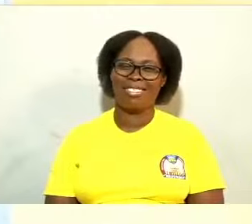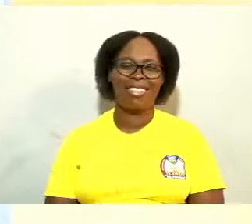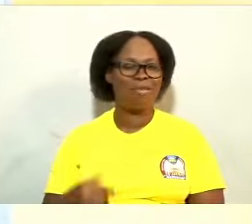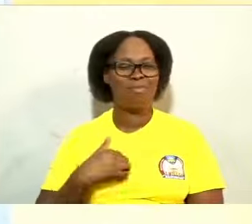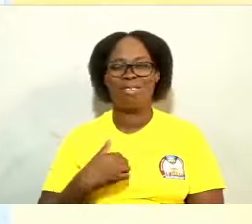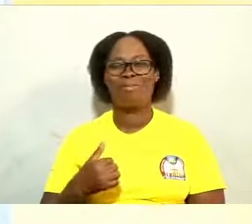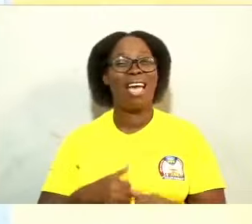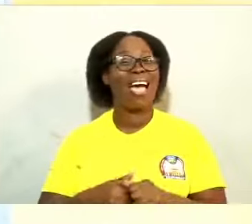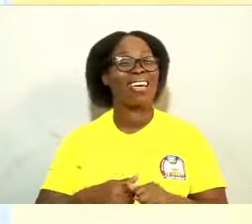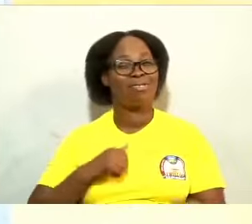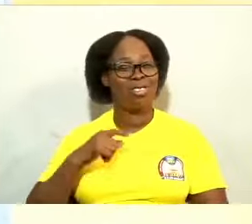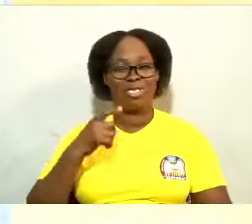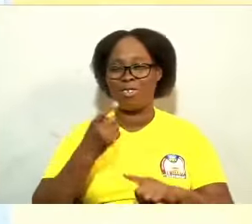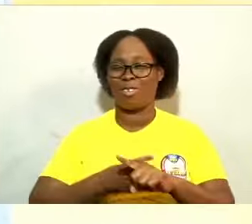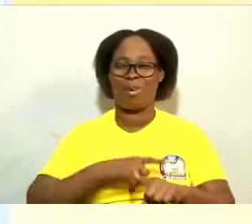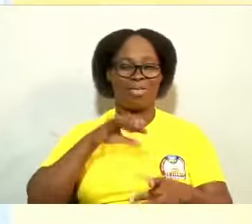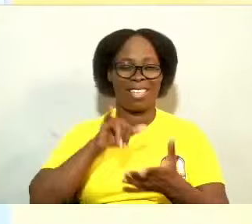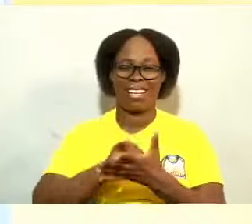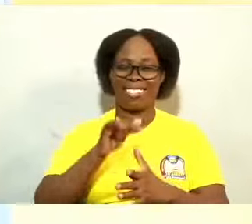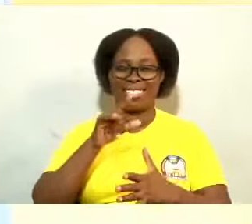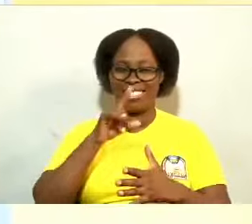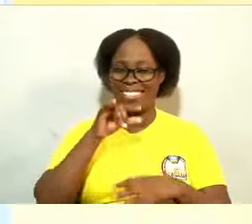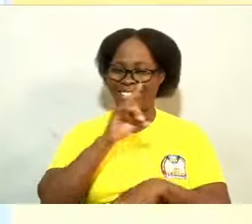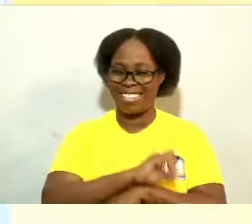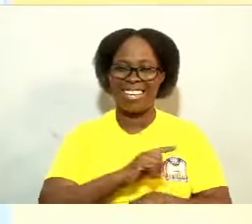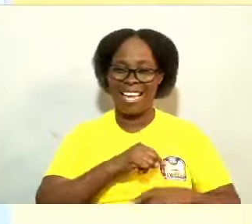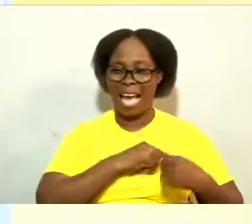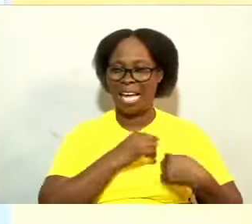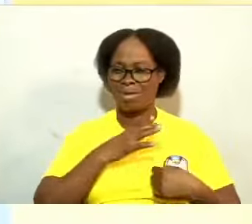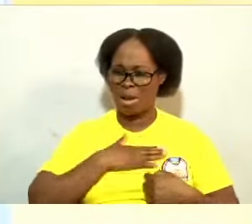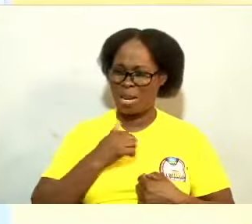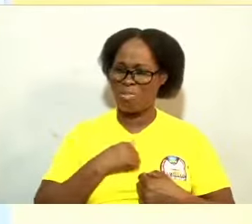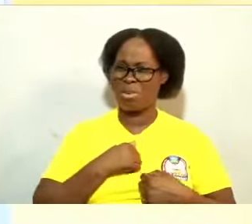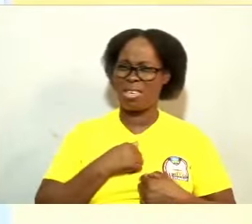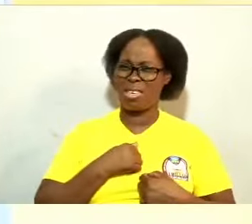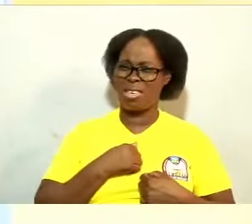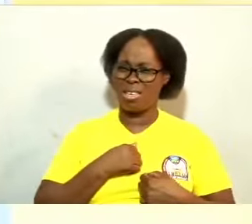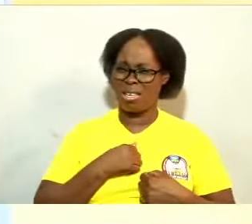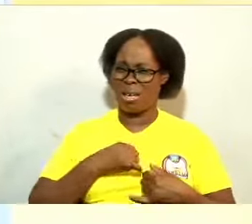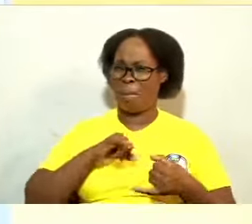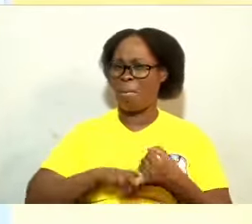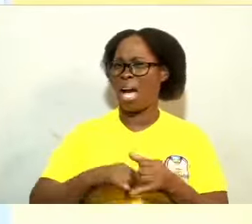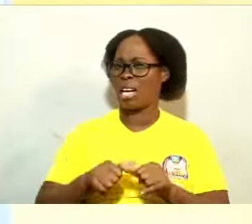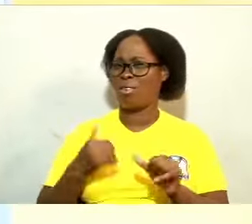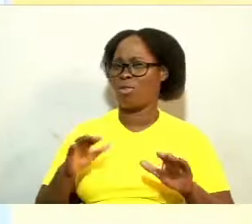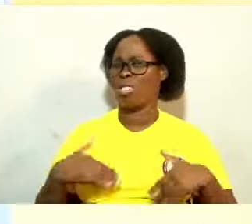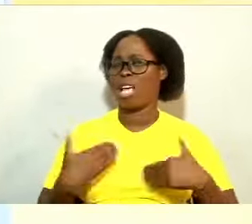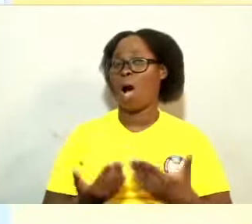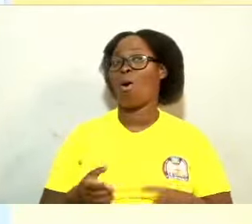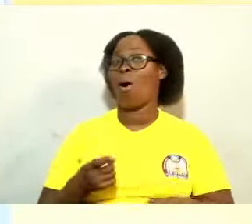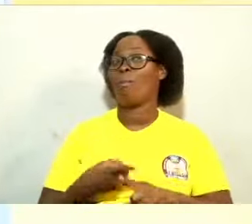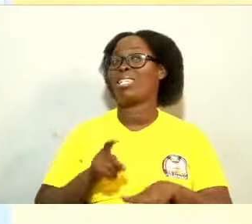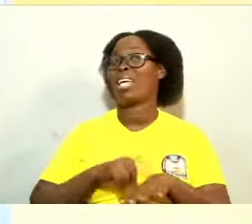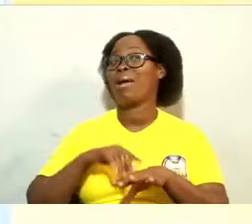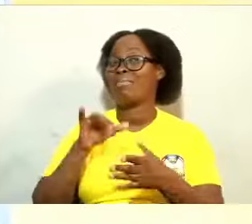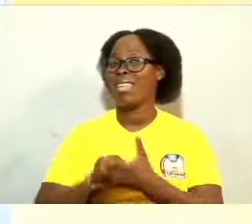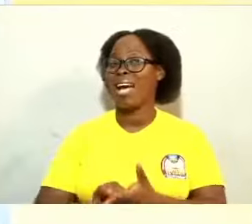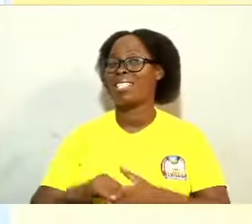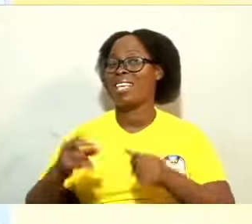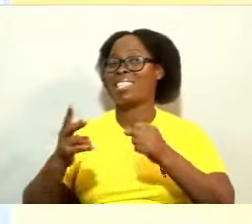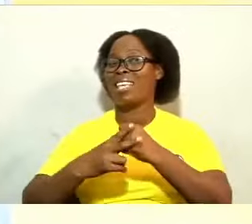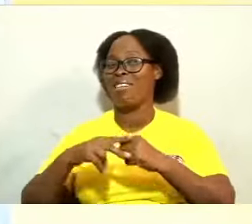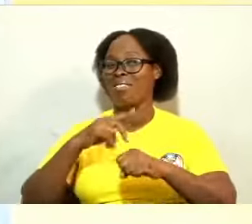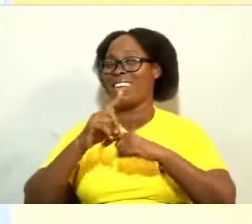Nikakataa tangu siku hiyo kwenye moyo wangu kwamba mimi mambo ya kutooa hapana. Lakini na miaka mingapi? 7.